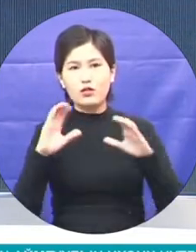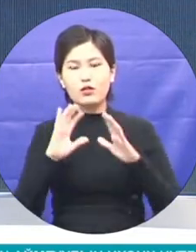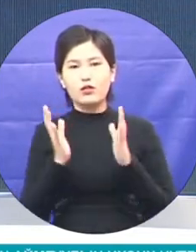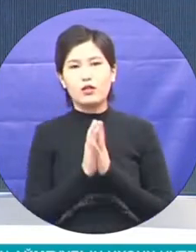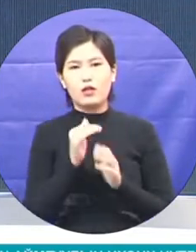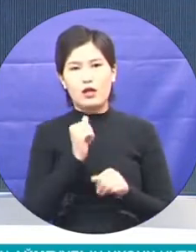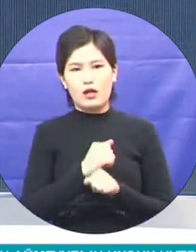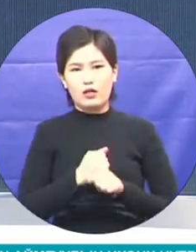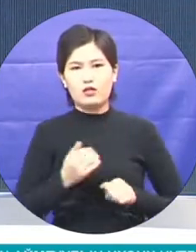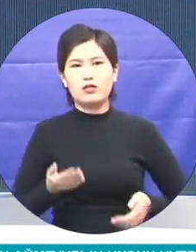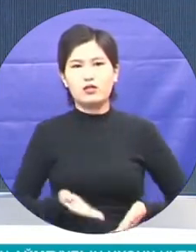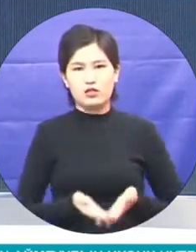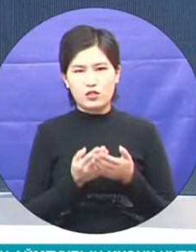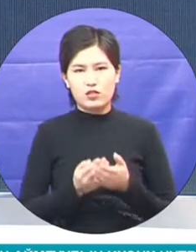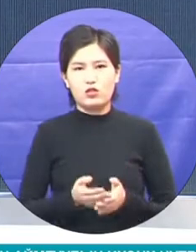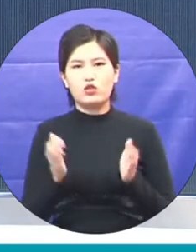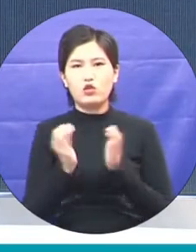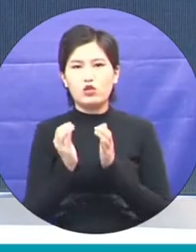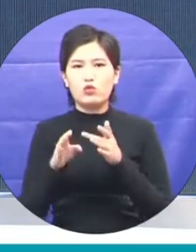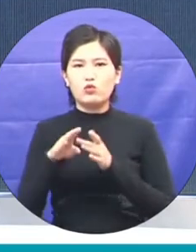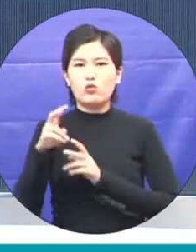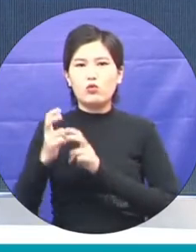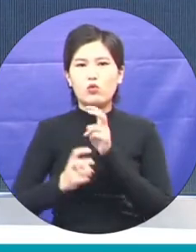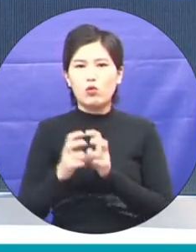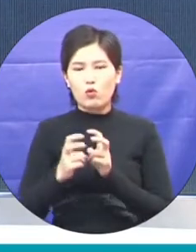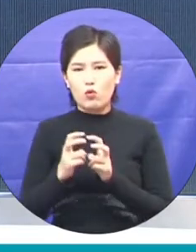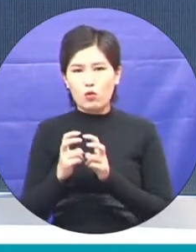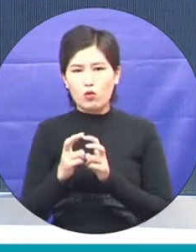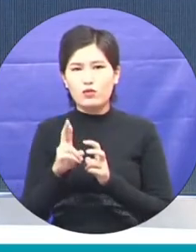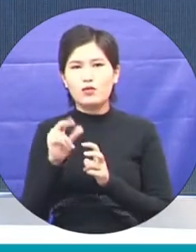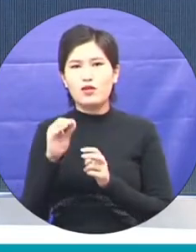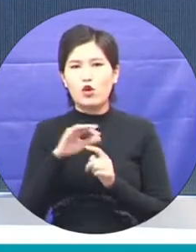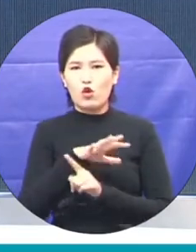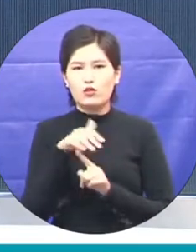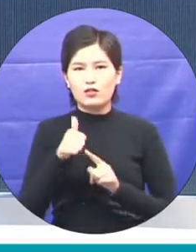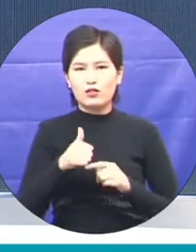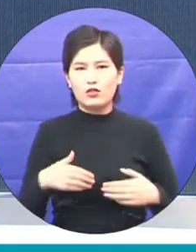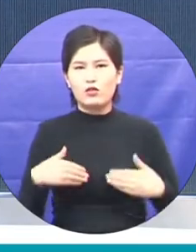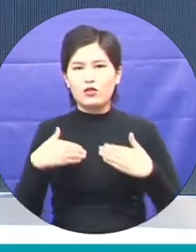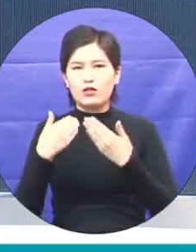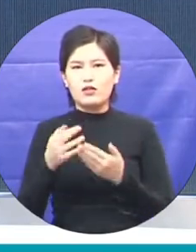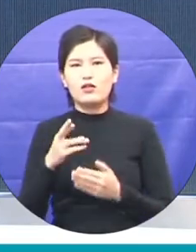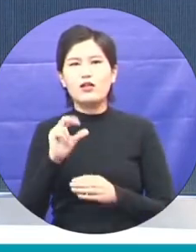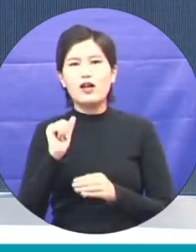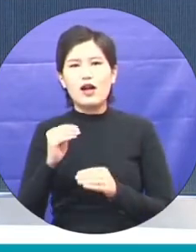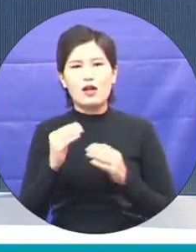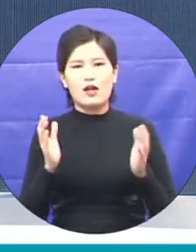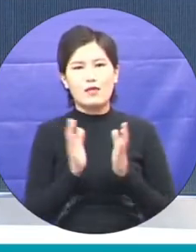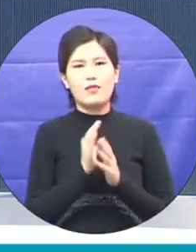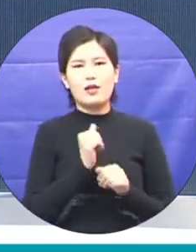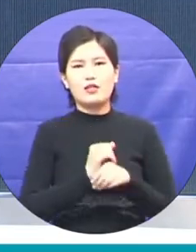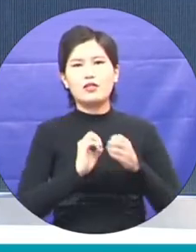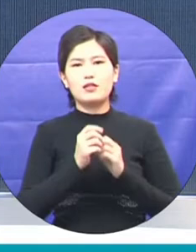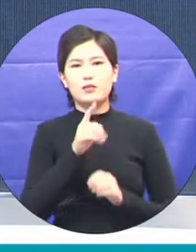ажил эрхлэлтийг дэмжих, жижиг дунд үйлдвэрлэлчлэгийг эрхлэхэд таатай орчин бүрдүүлэх асуудлаар хамтран ажиллах юм а.